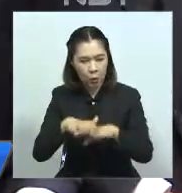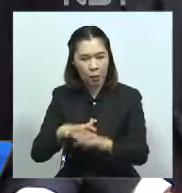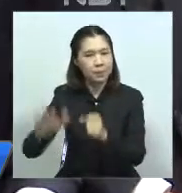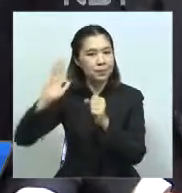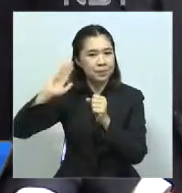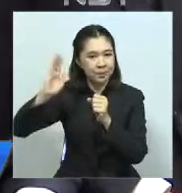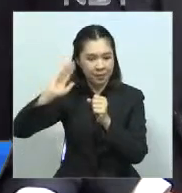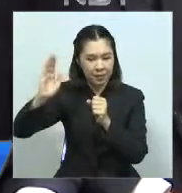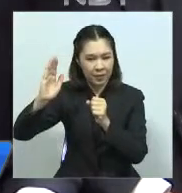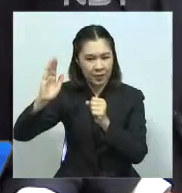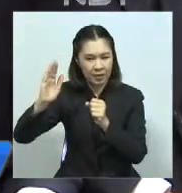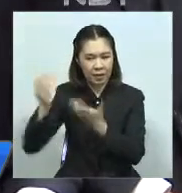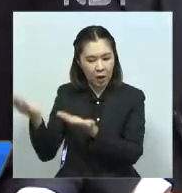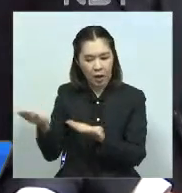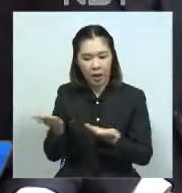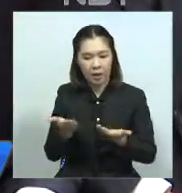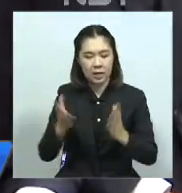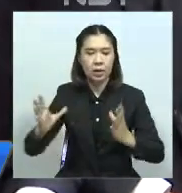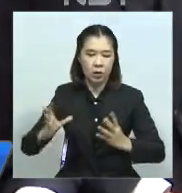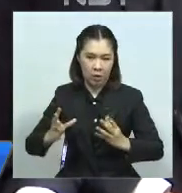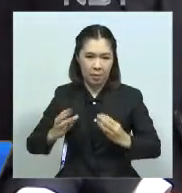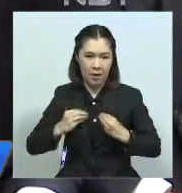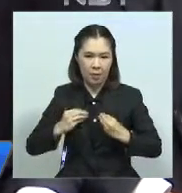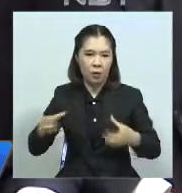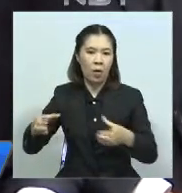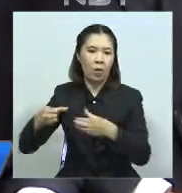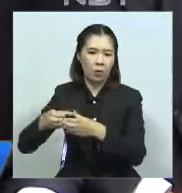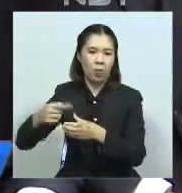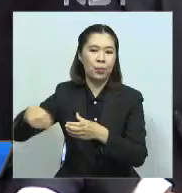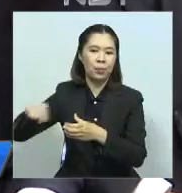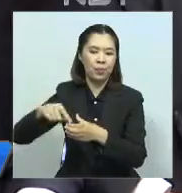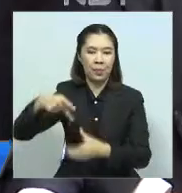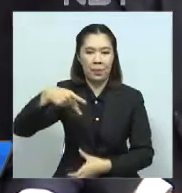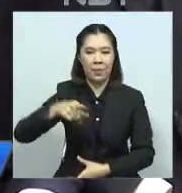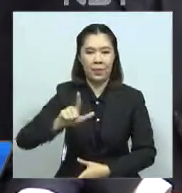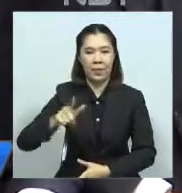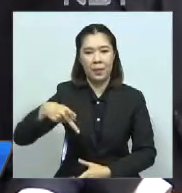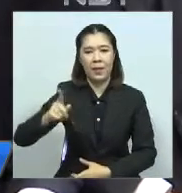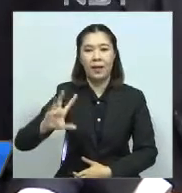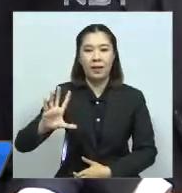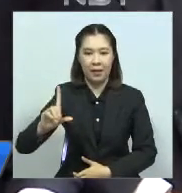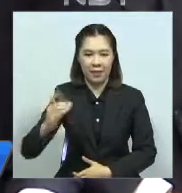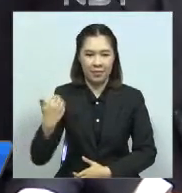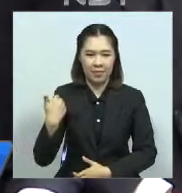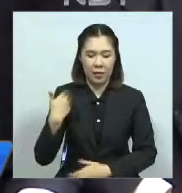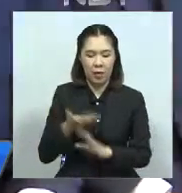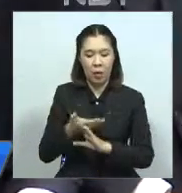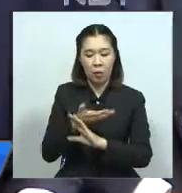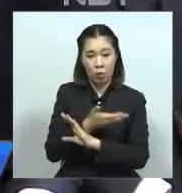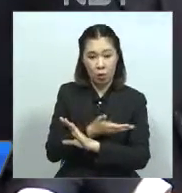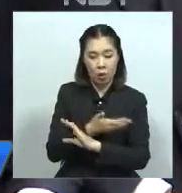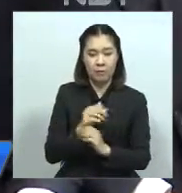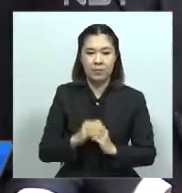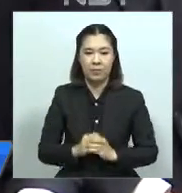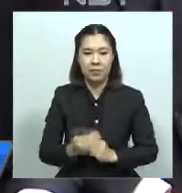อบรับคำเชิญนะครับของพรรคพลังประชารัฐนะครับซึ่งก่อนที่จะตอบรับคำเชิญกันนั้น